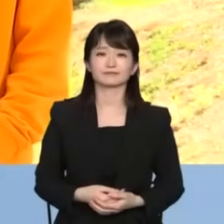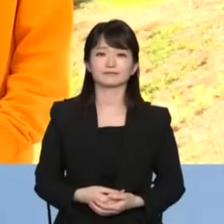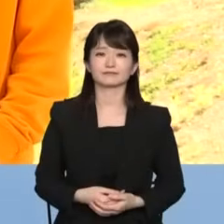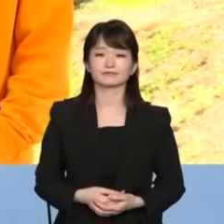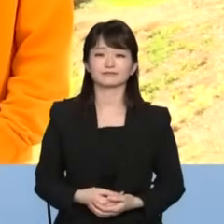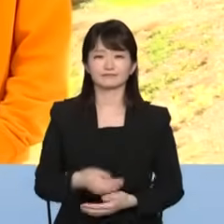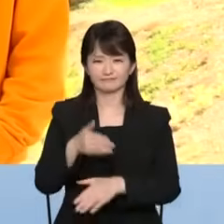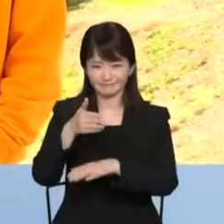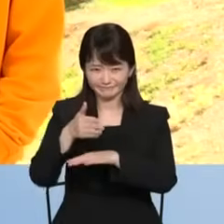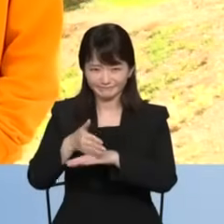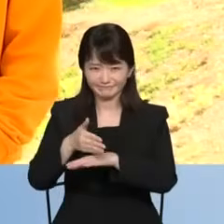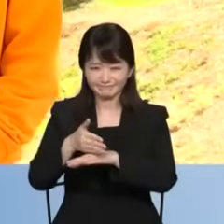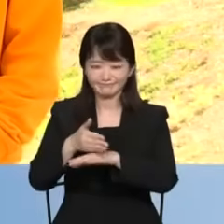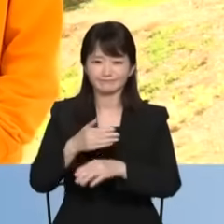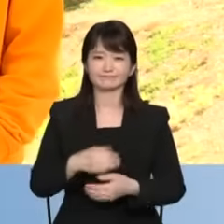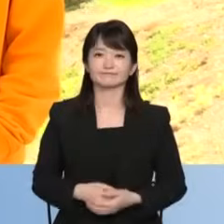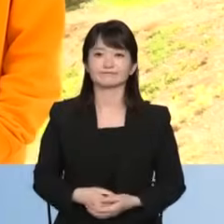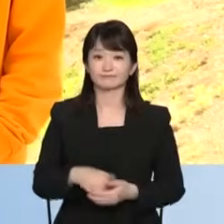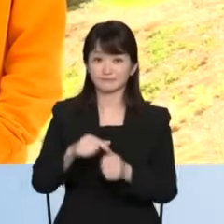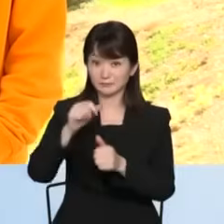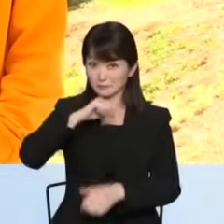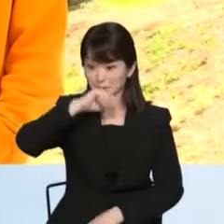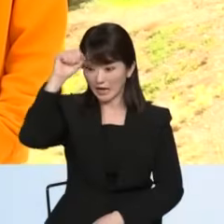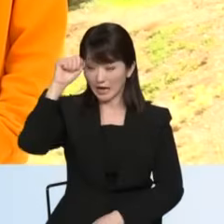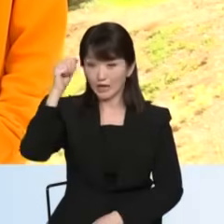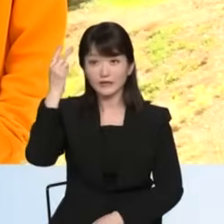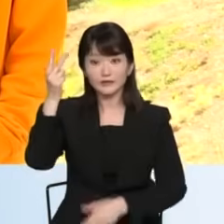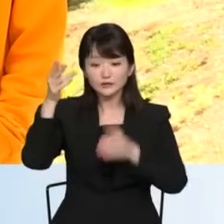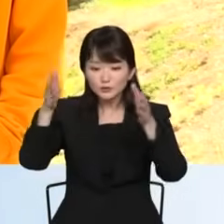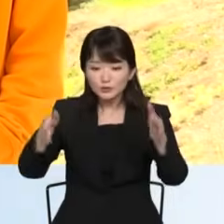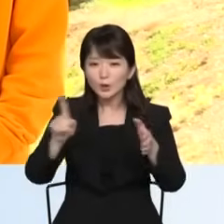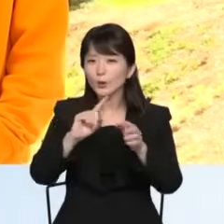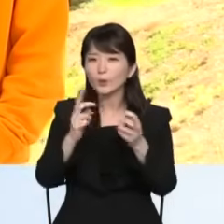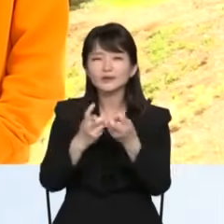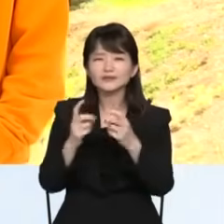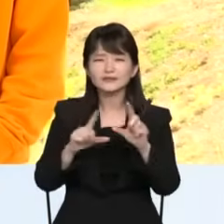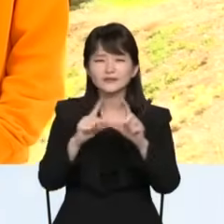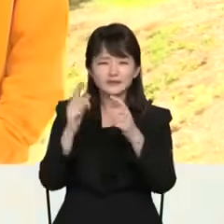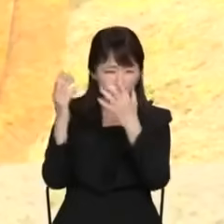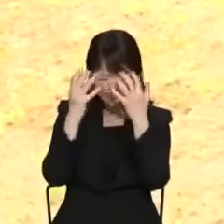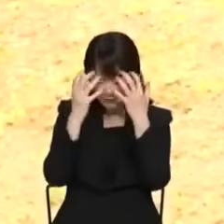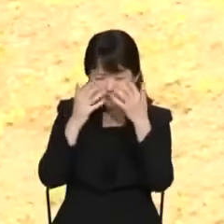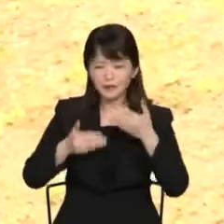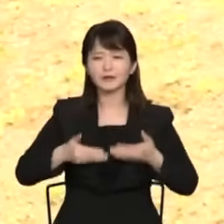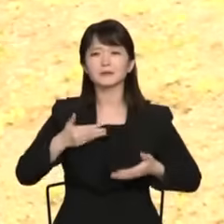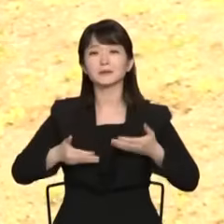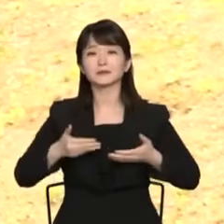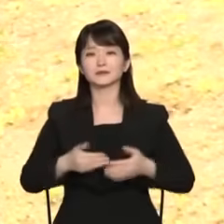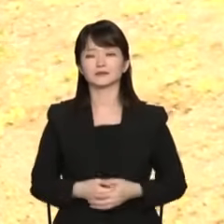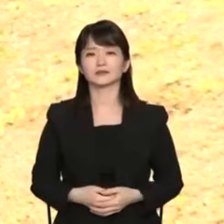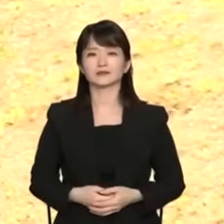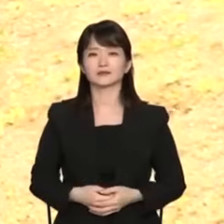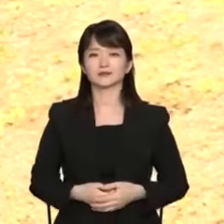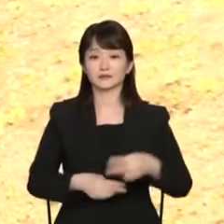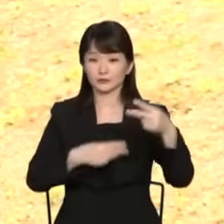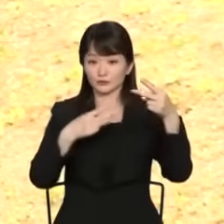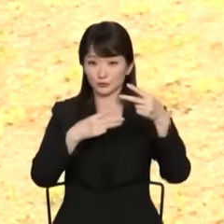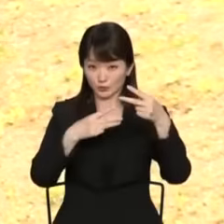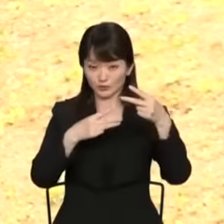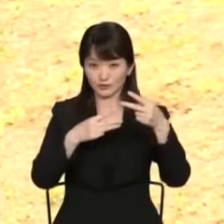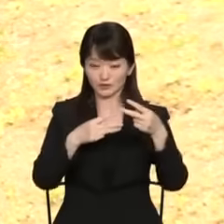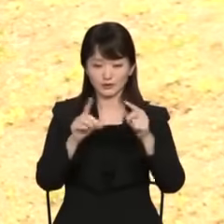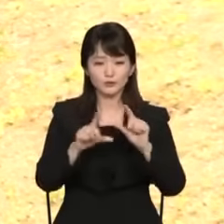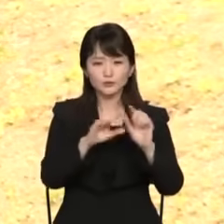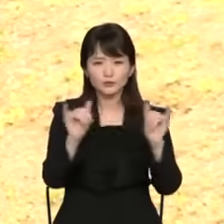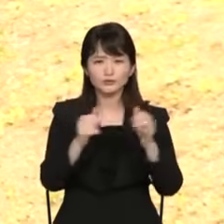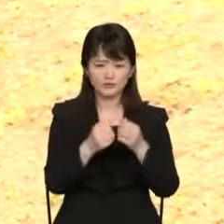네, 감사합니다. 네, 당선되고 지난 이틀 어떻게 보내셨나요? 정신 없으셨죠? 아무래도 동탄 주민들께서 이번에